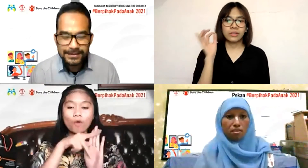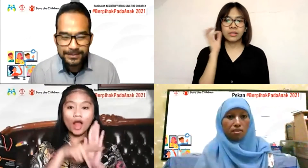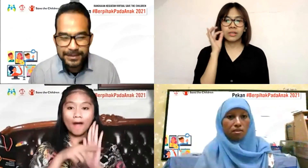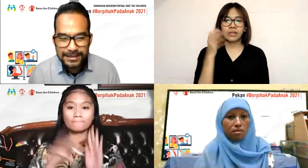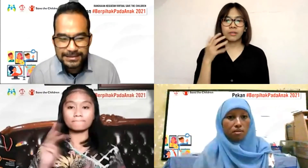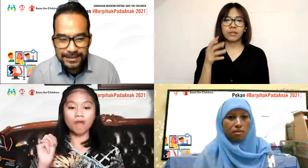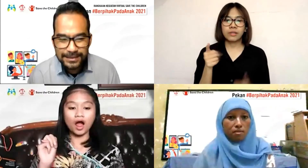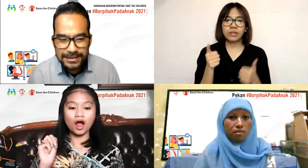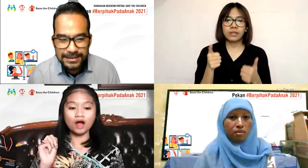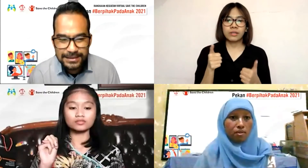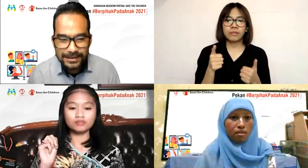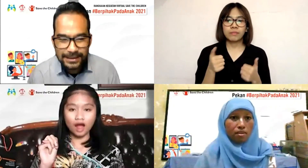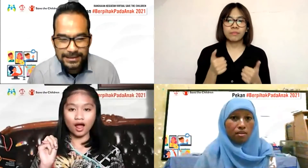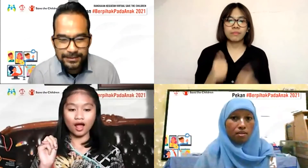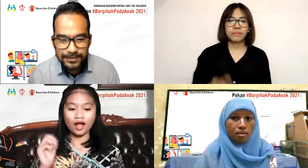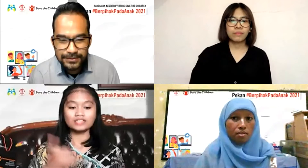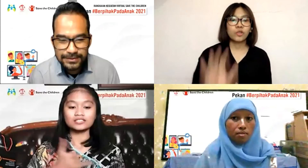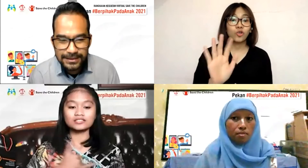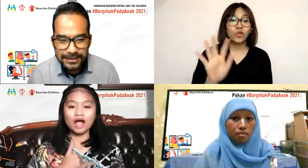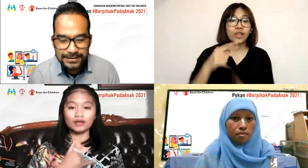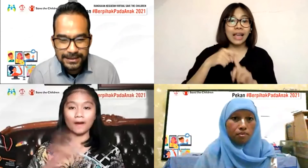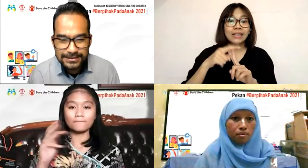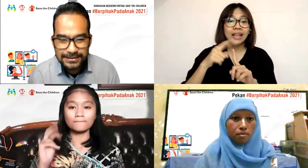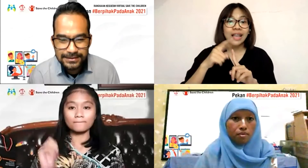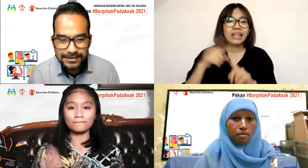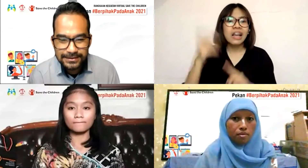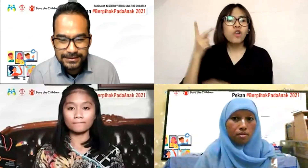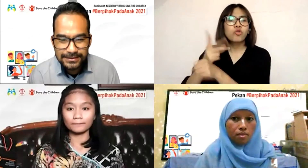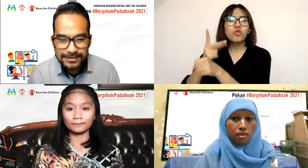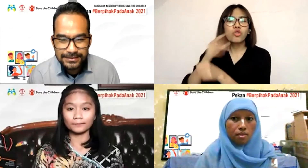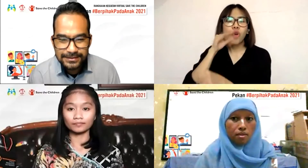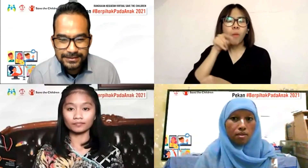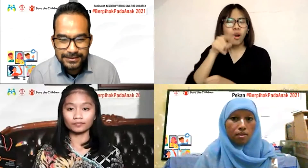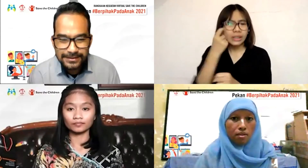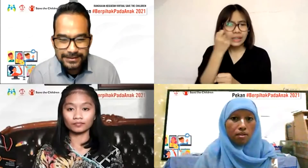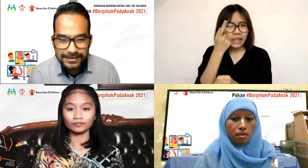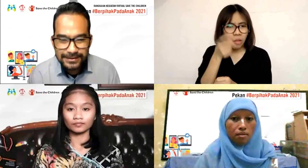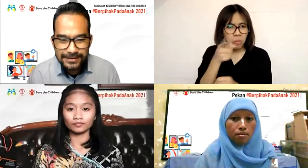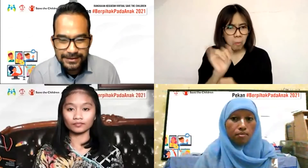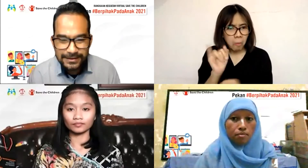Dari tempat saya bisa melihat Tasya, Bu Santi, jelas?